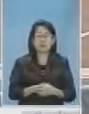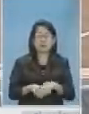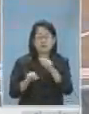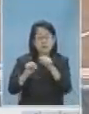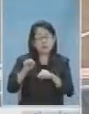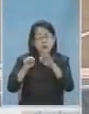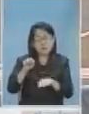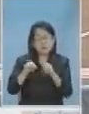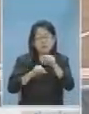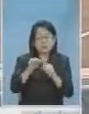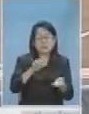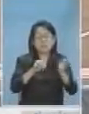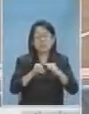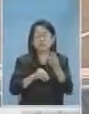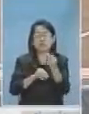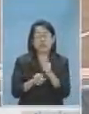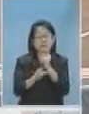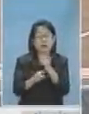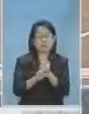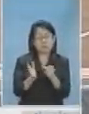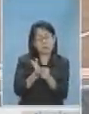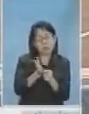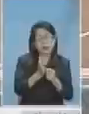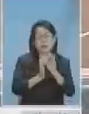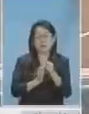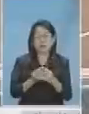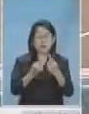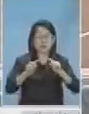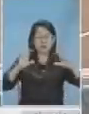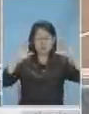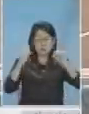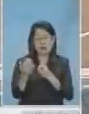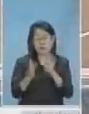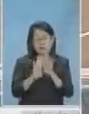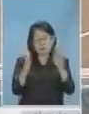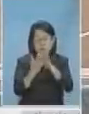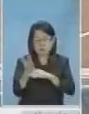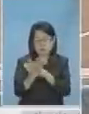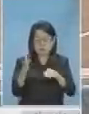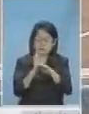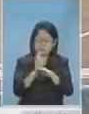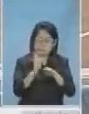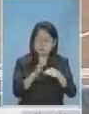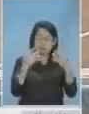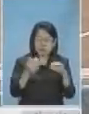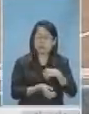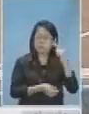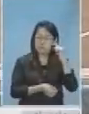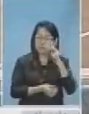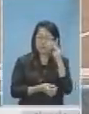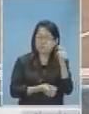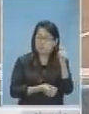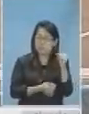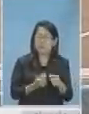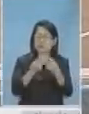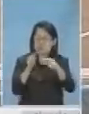กี่เปอร์เซ็นต์ก็ตามนั้นแหละครับแต่นโยบายที่รัฐบาลแถลงไว้นะครับซึ่งฟังดูดีในบางเรื่องเวลาไปสู่การปฏิบัติจริ